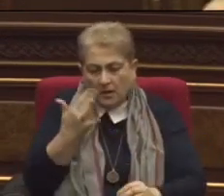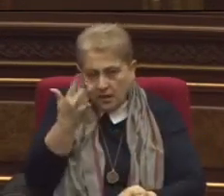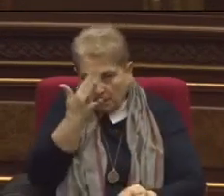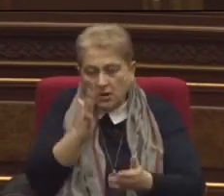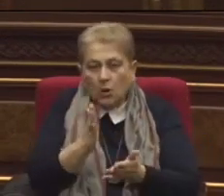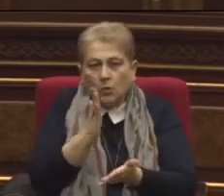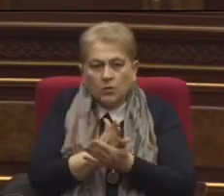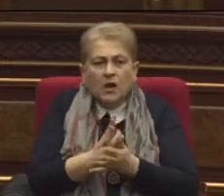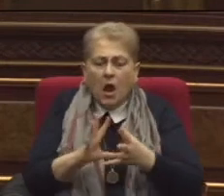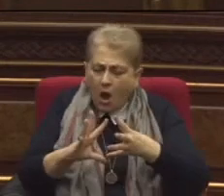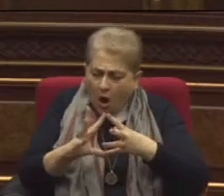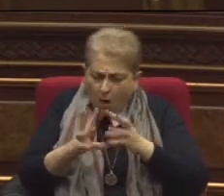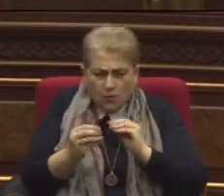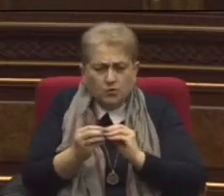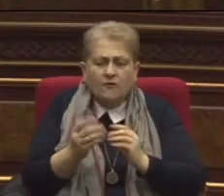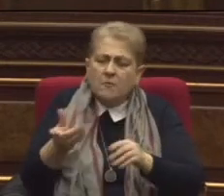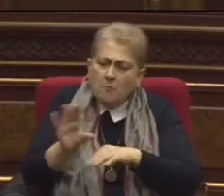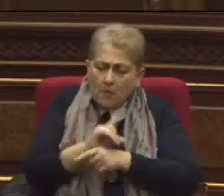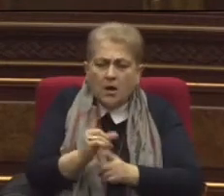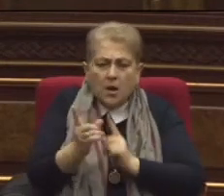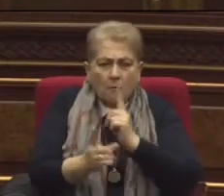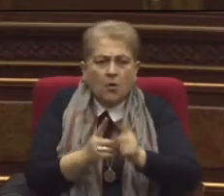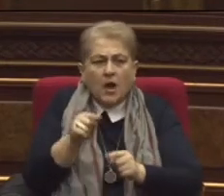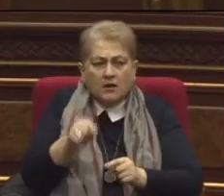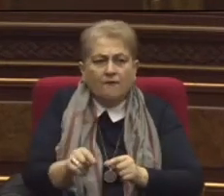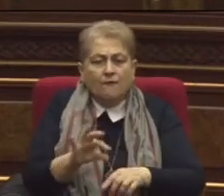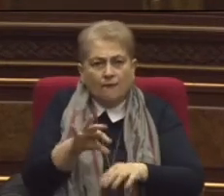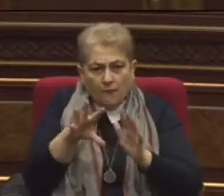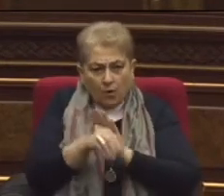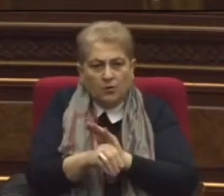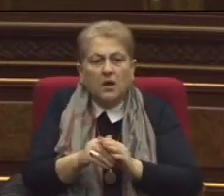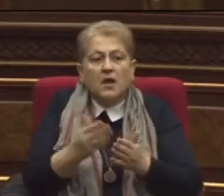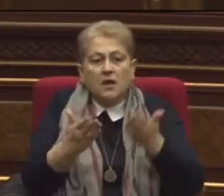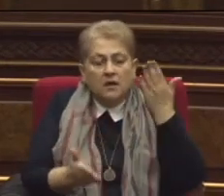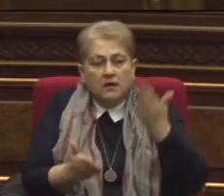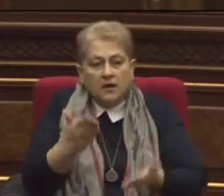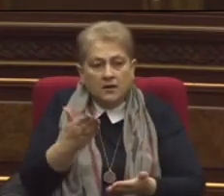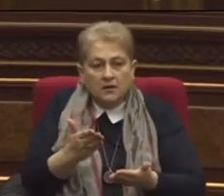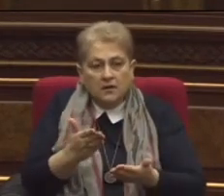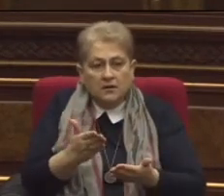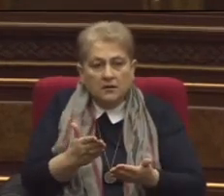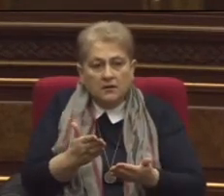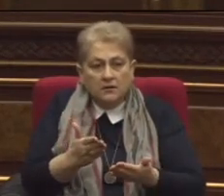նպատակ ունենք ամբողջովին բարեփոխել այս ոլորտը։